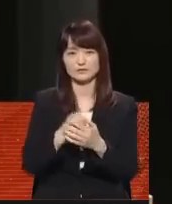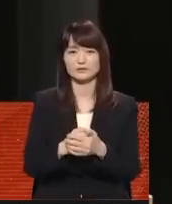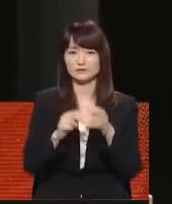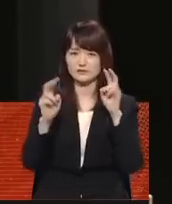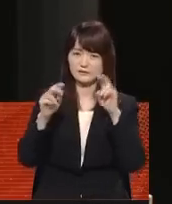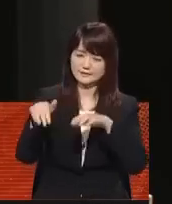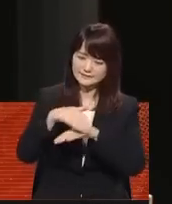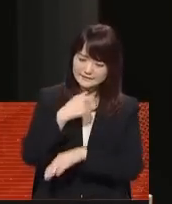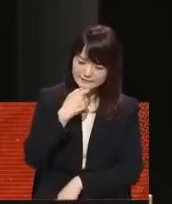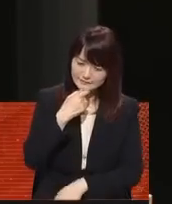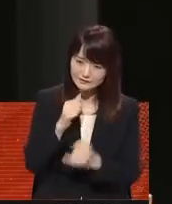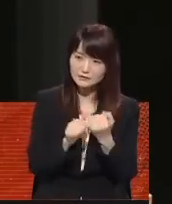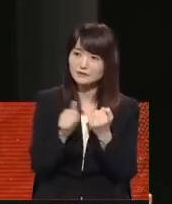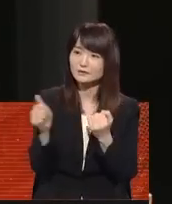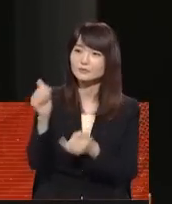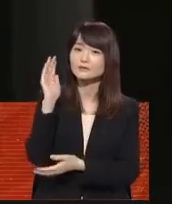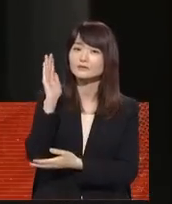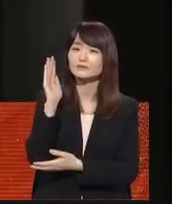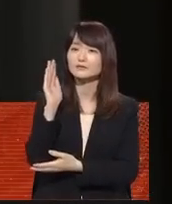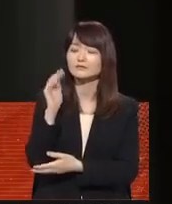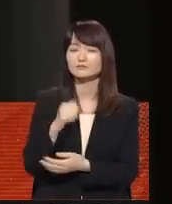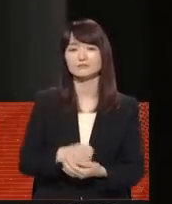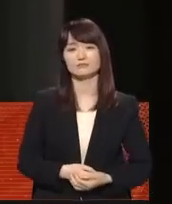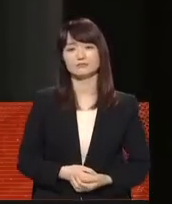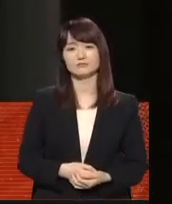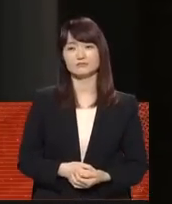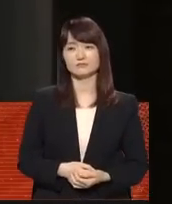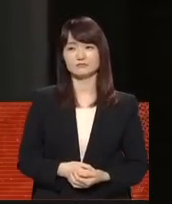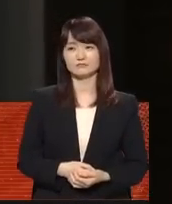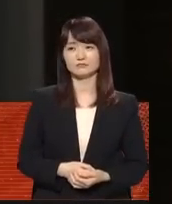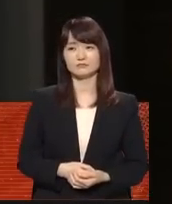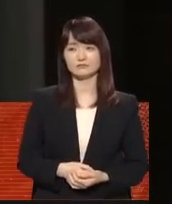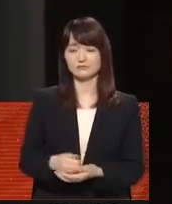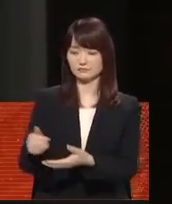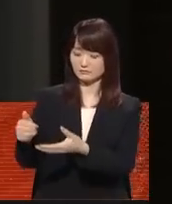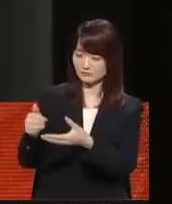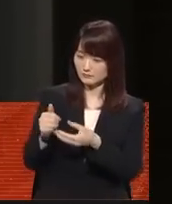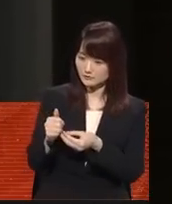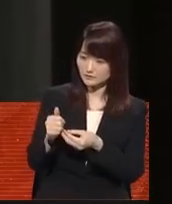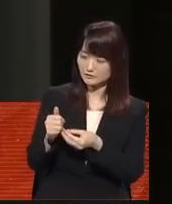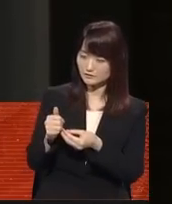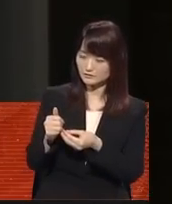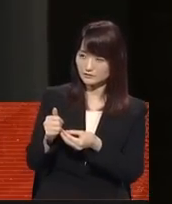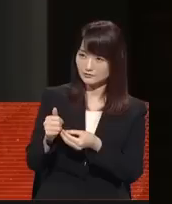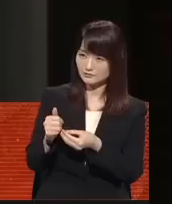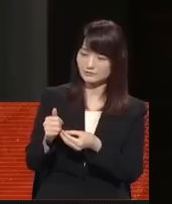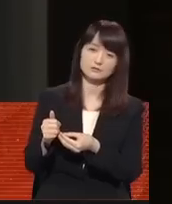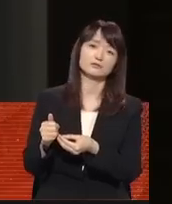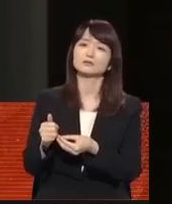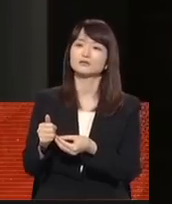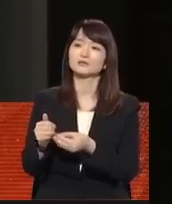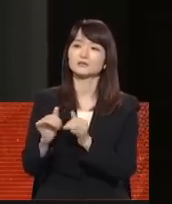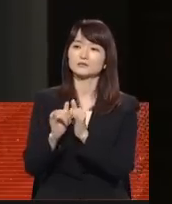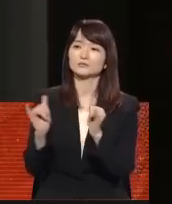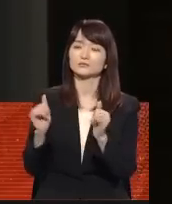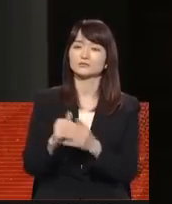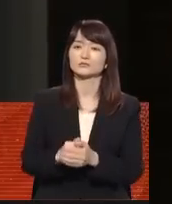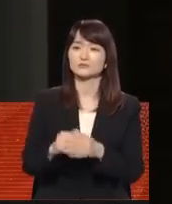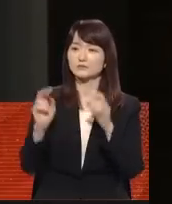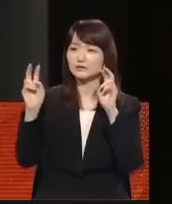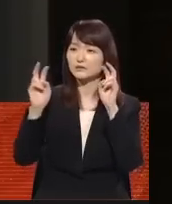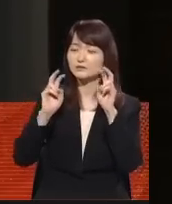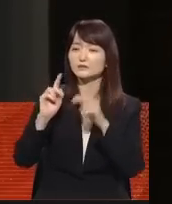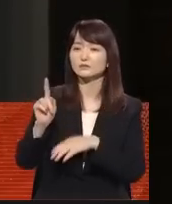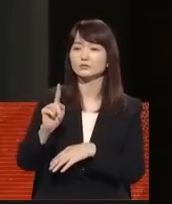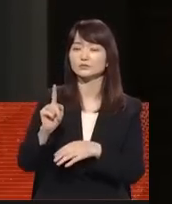회사 다니기 싫다는 남편의 사연 아 그런데 지금 여기 계신 분들 중에 직장인 소장님은 어떻게